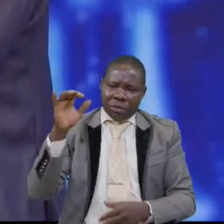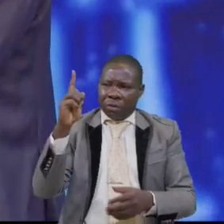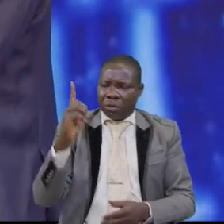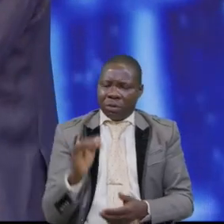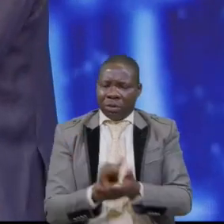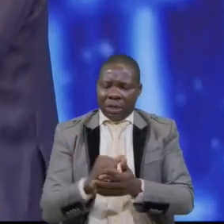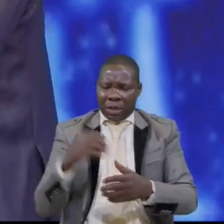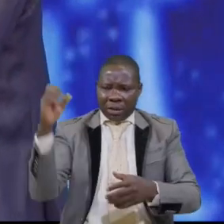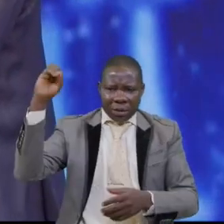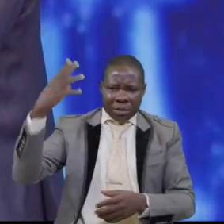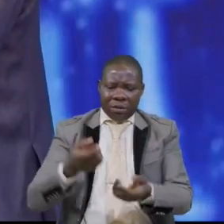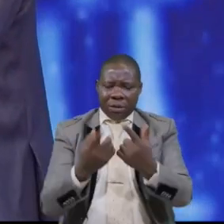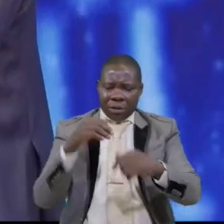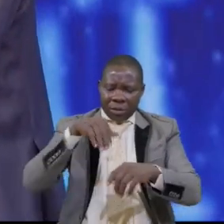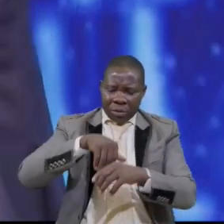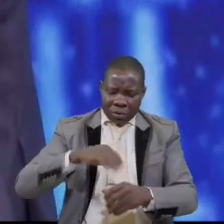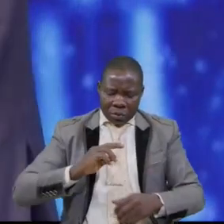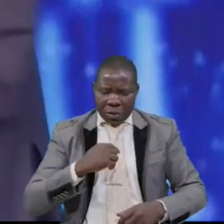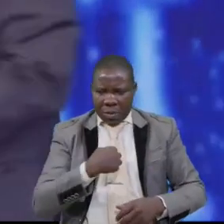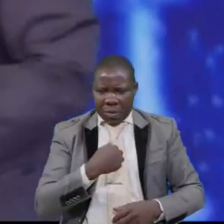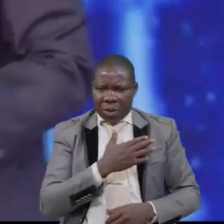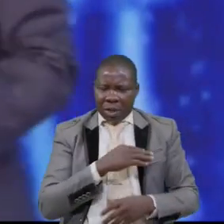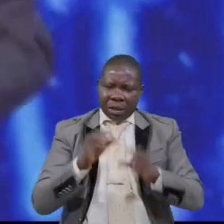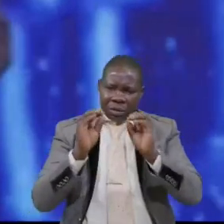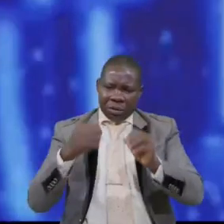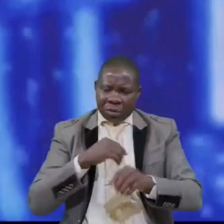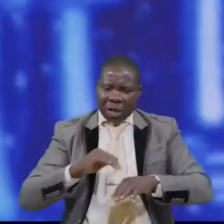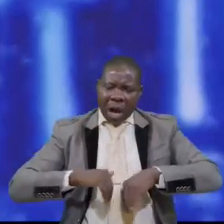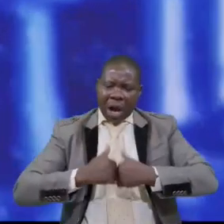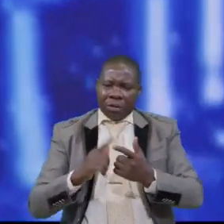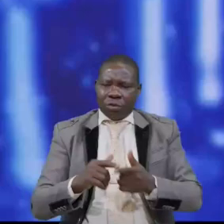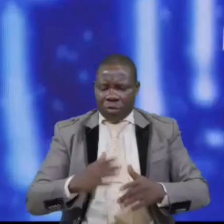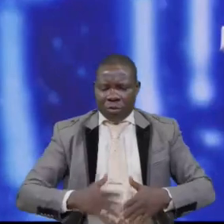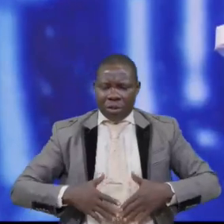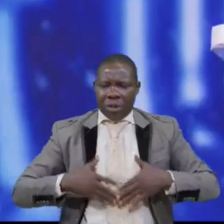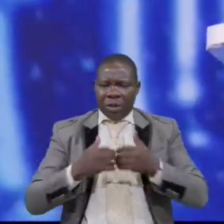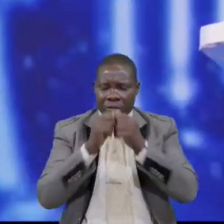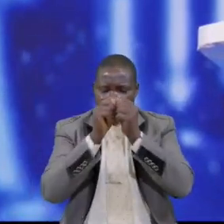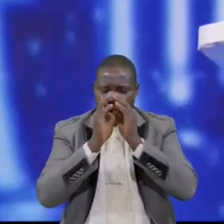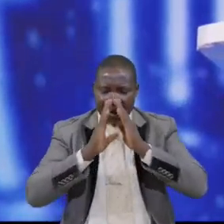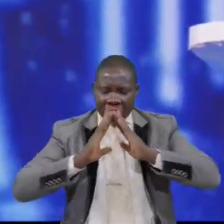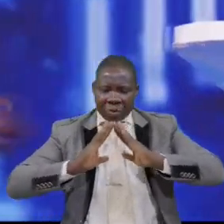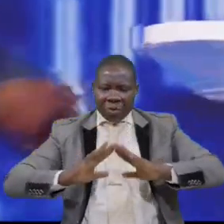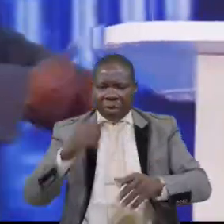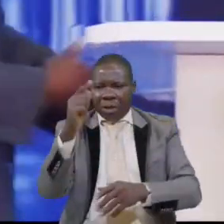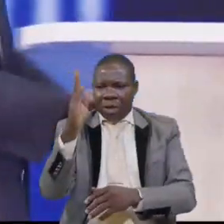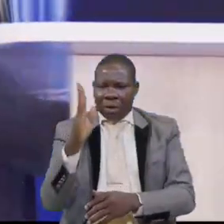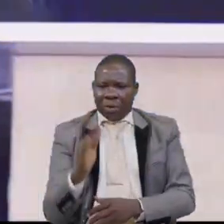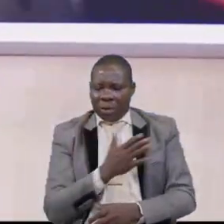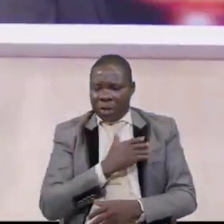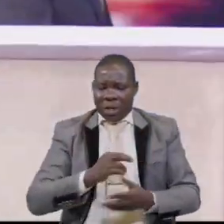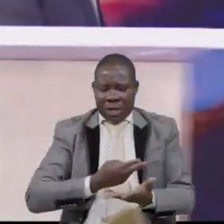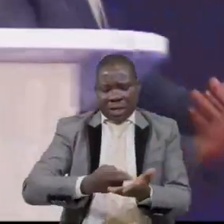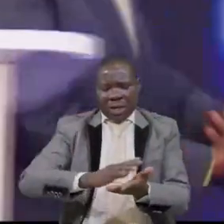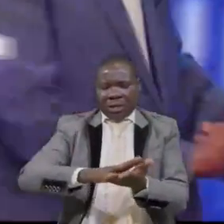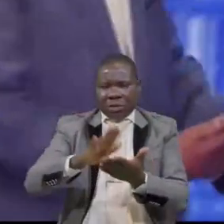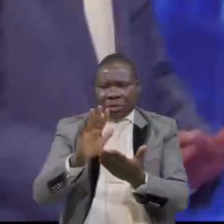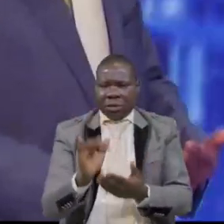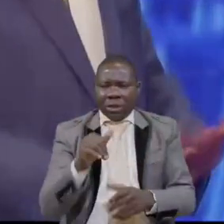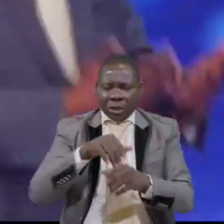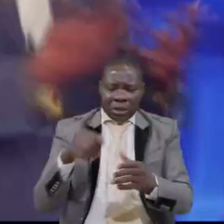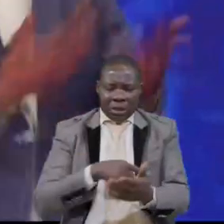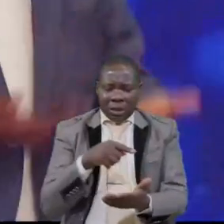m'a enseigné comment vivre dans la sobriété, dans la justice, dans ce siècle présent. Comme